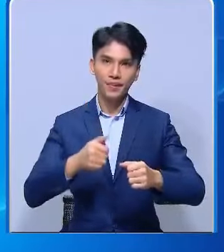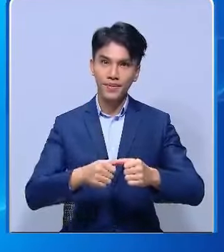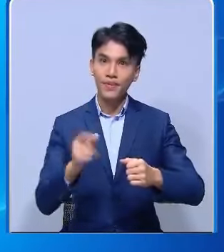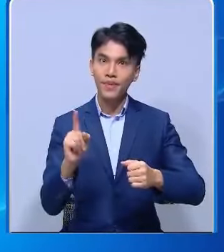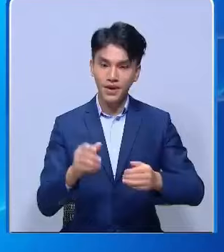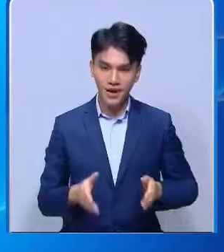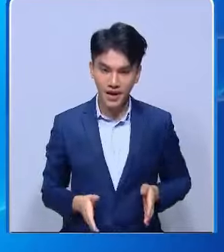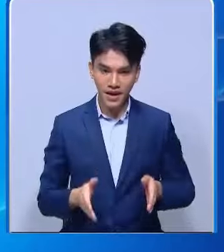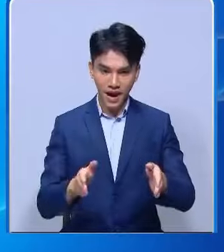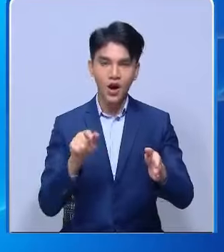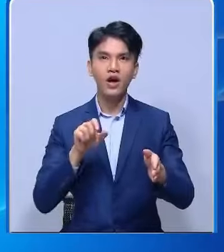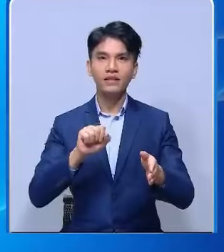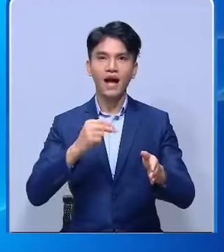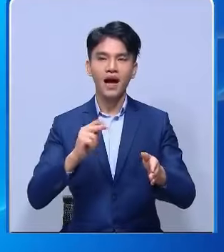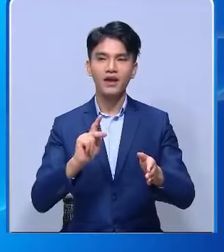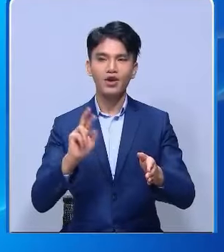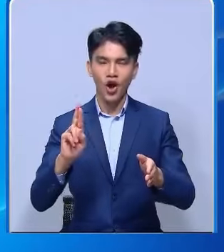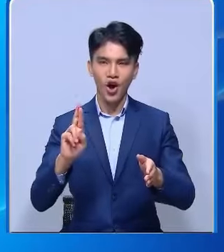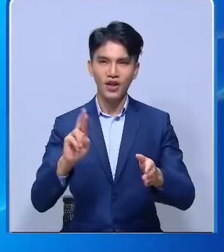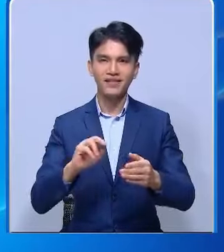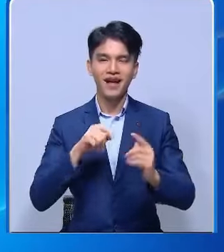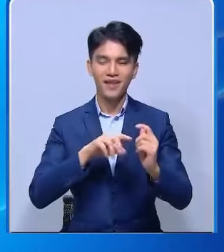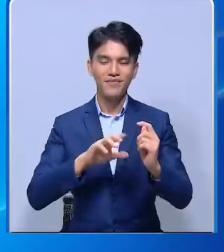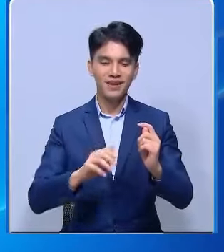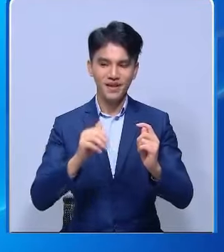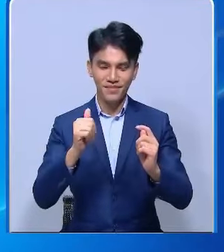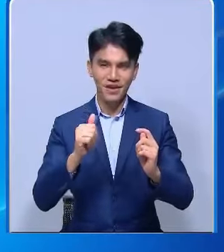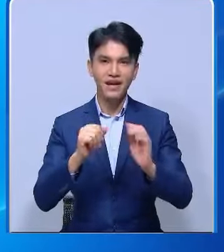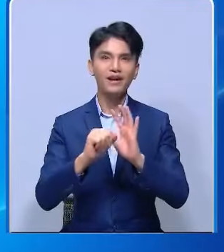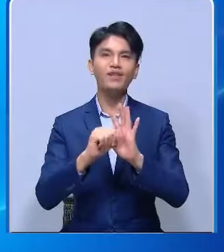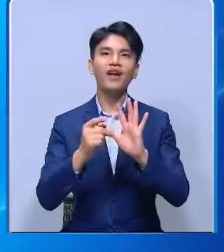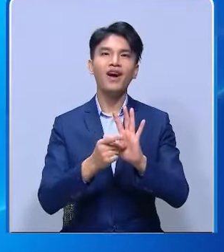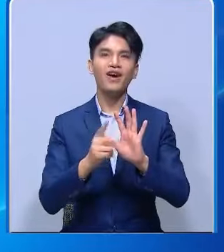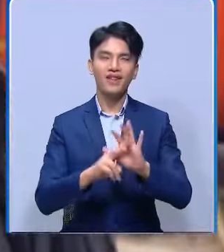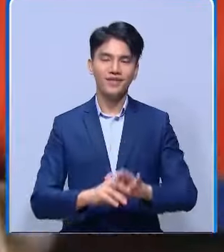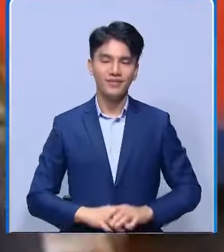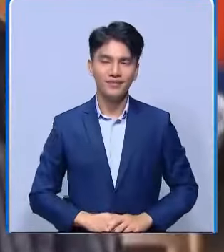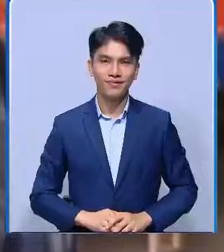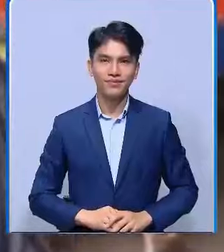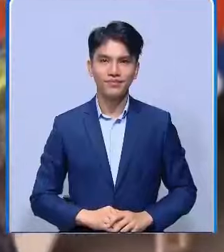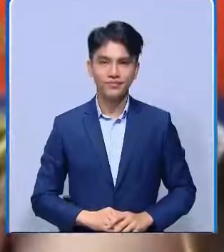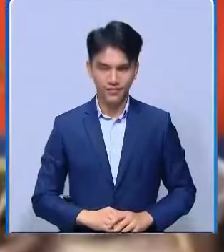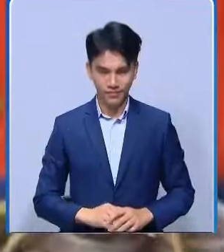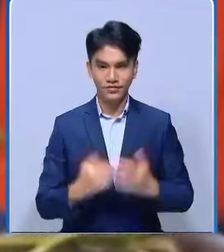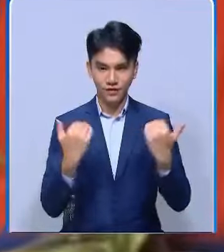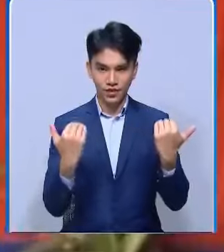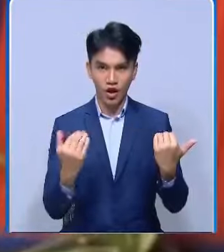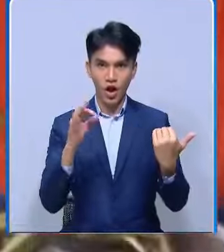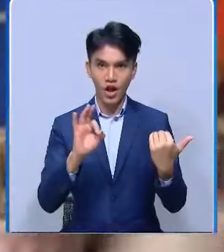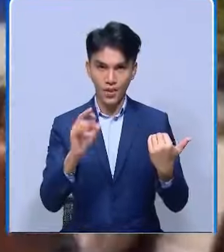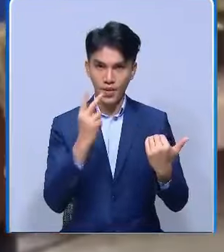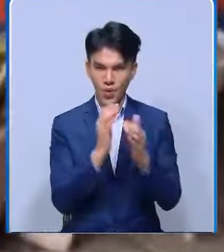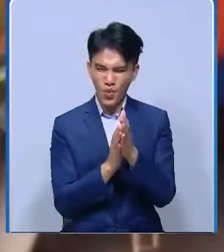ถนนสหกรณ์ตำบลย่าแพรกอำเภอเมืองจังหวัดสมุทรสาครครับกำลังไลฟ์เฟซบุ๊กลุ้นรางวั